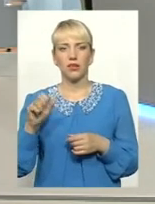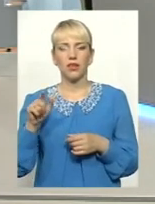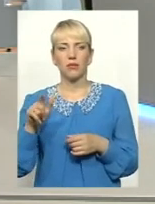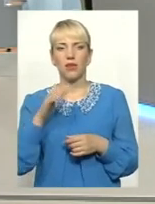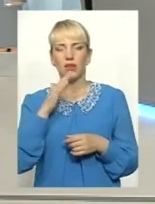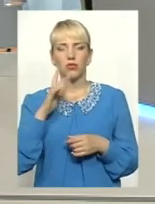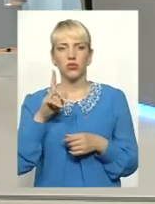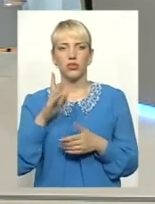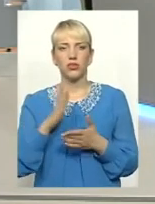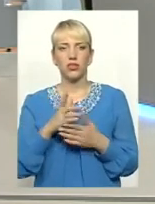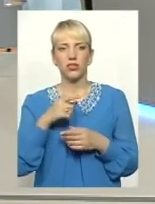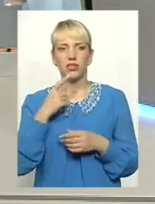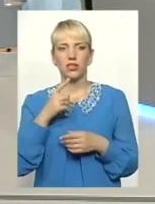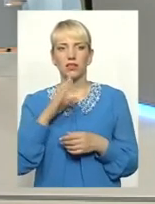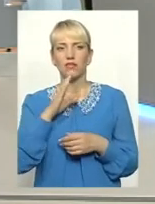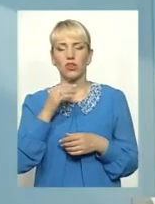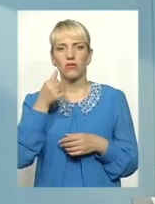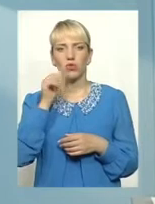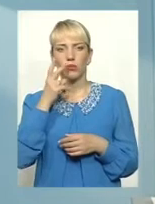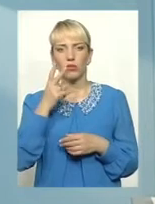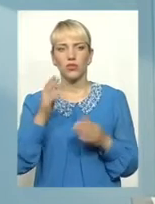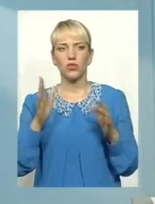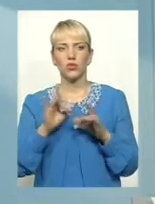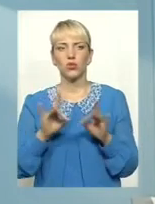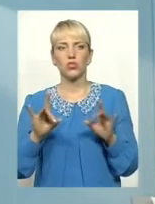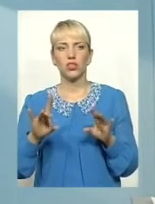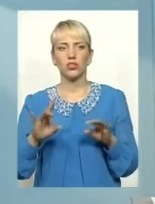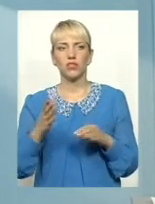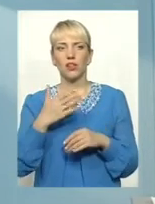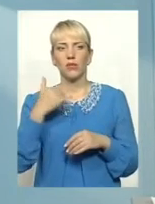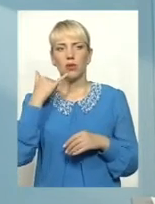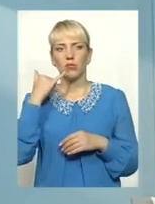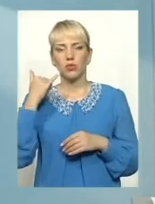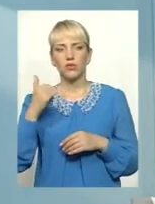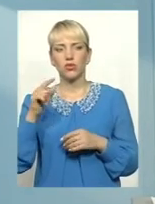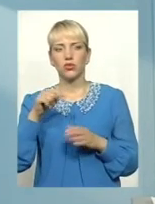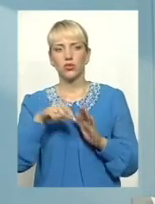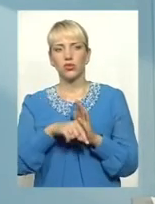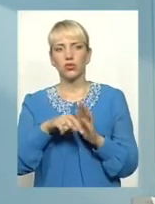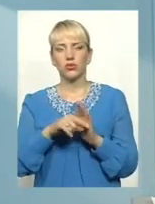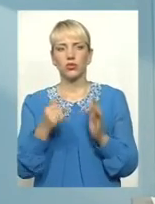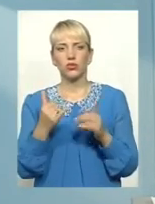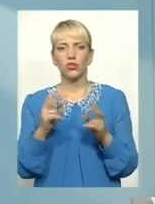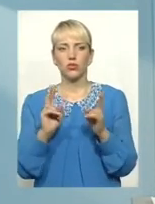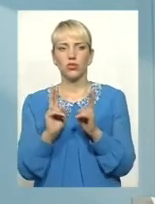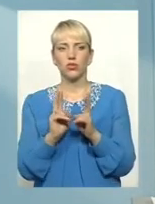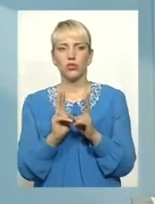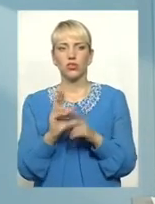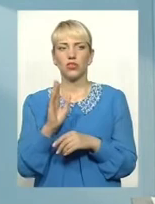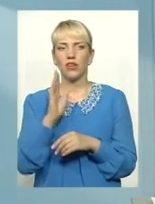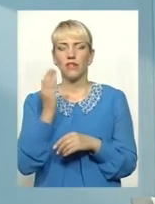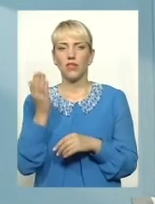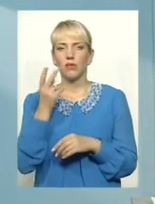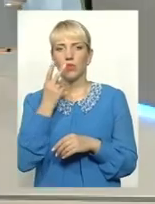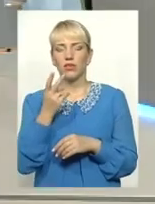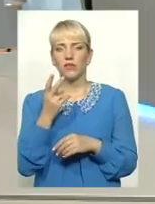є що сказати. Вона вчора подивилась один з сюжетів. Ми зізвонилися стосовно сьогоднішньої зустрічі. І вона подивилась сюжет.